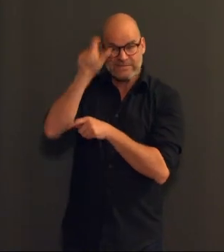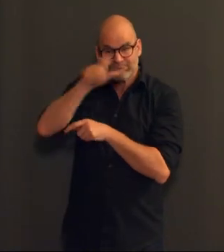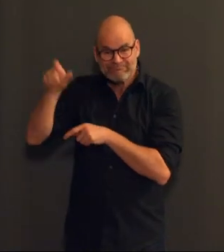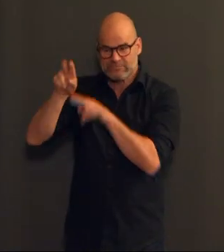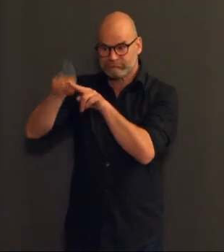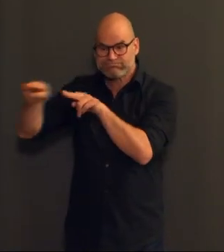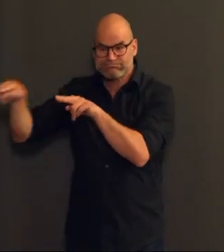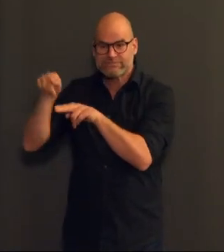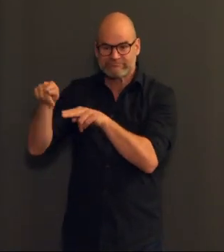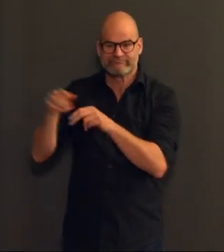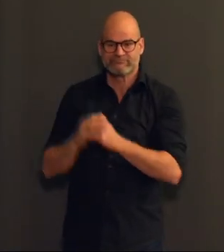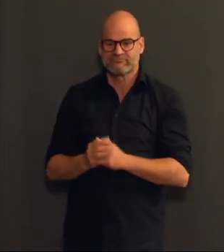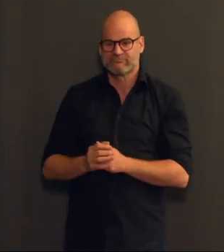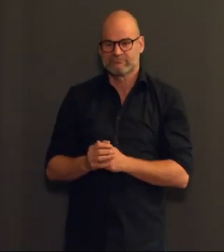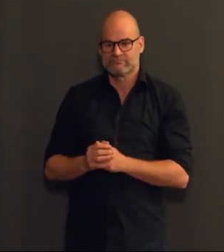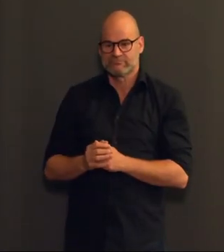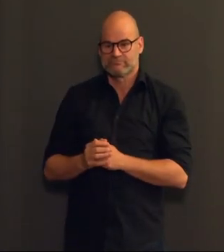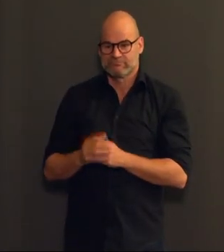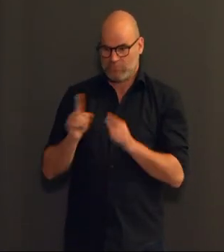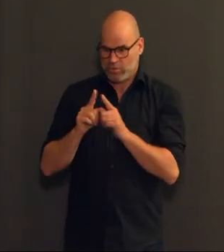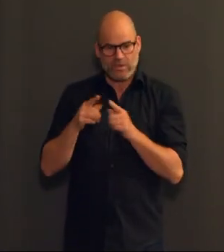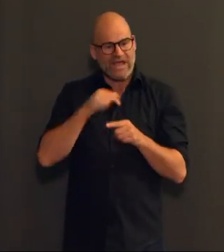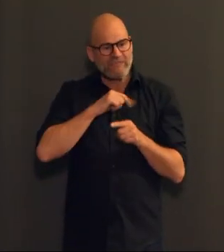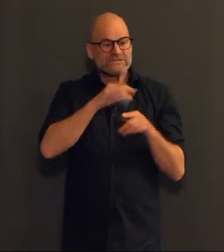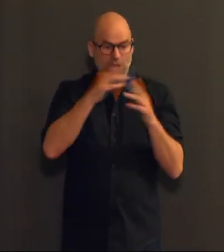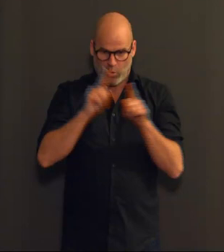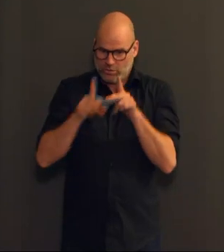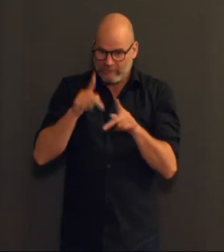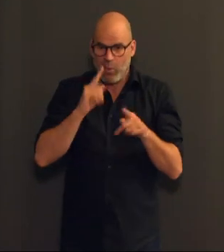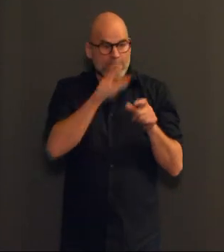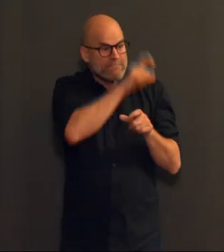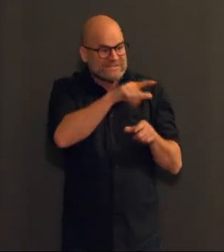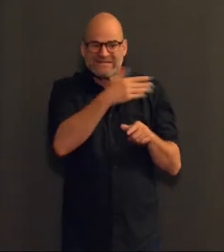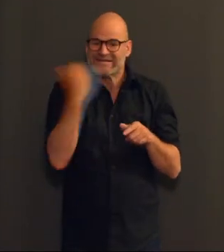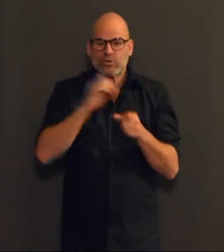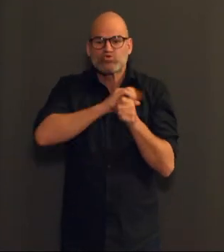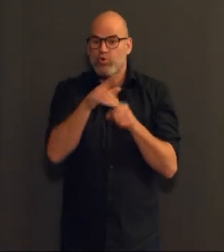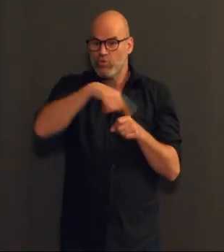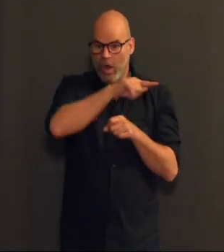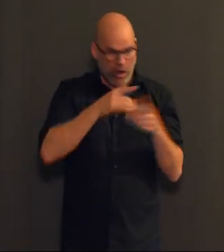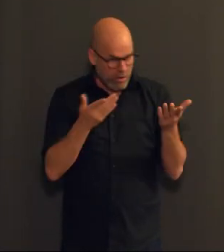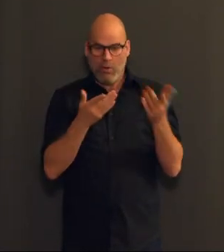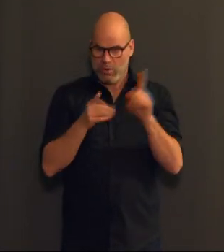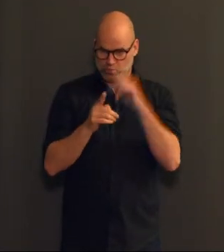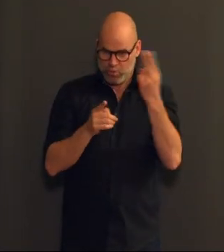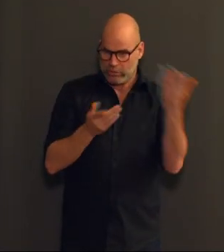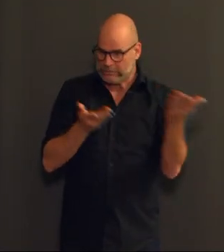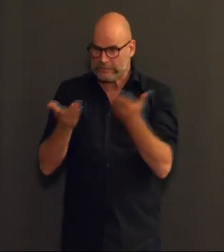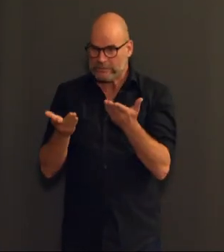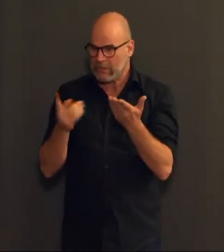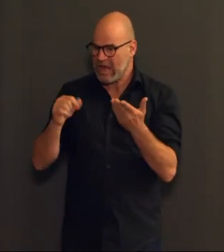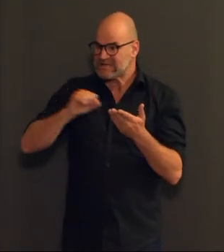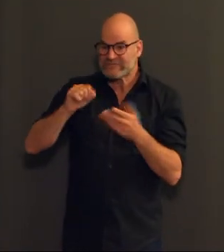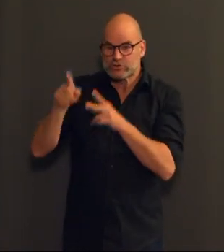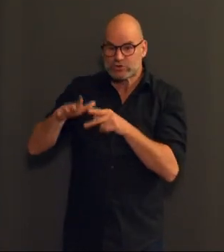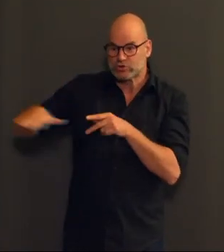steeds dat bijna alle erkende intensieve zorgbedden momenteel bezet zijn. Er is bijna